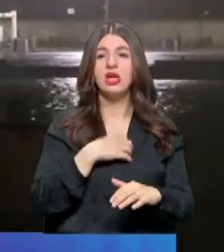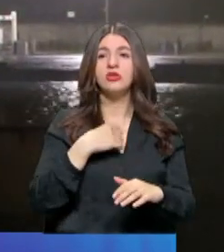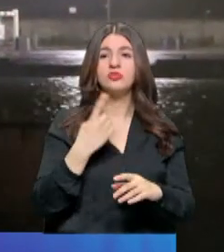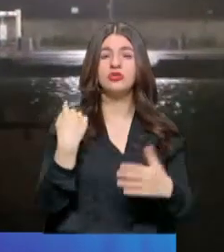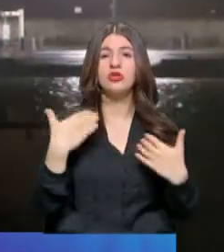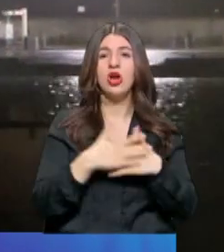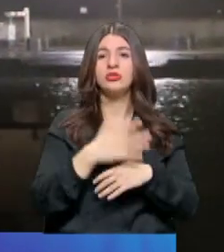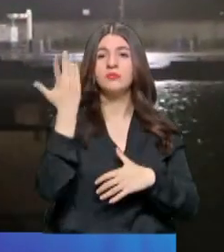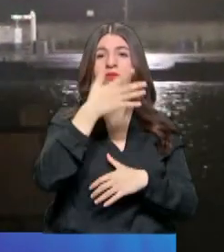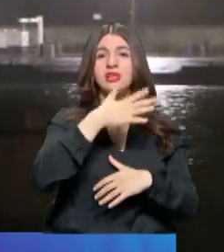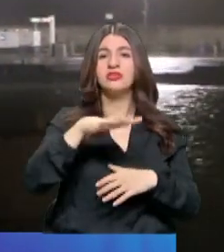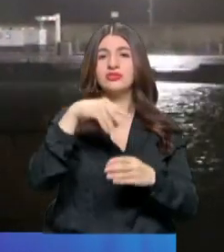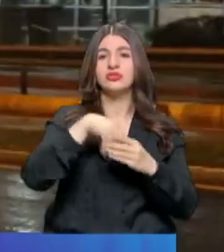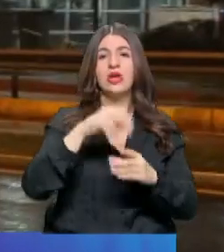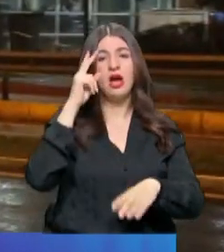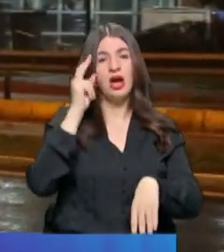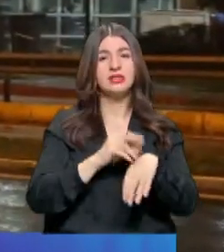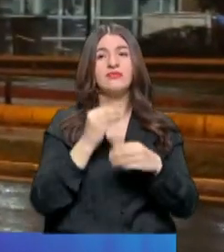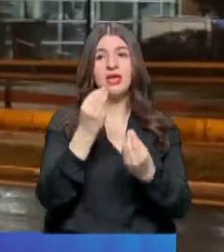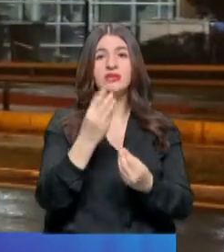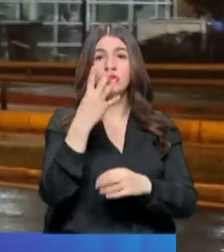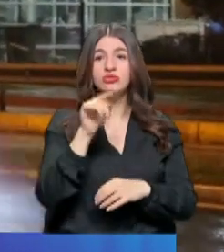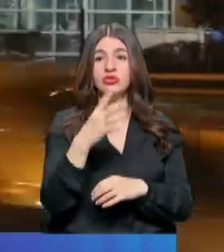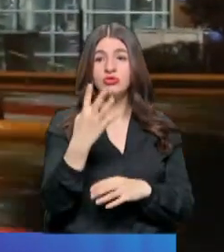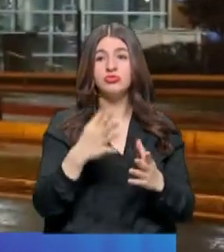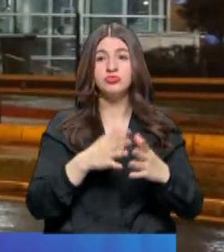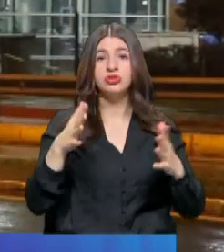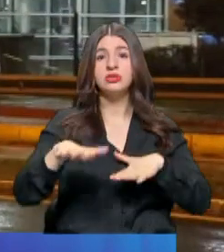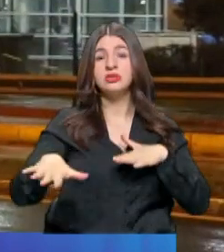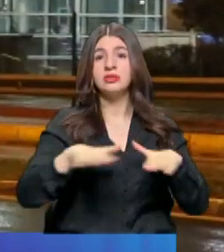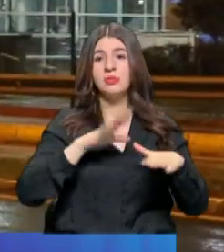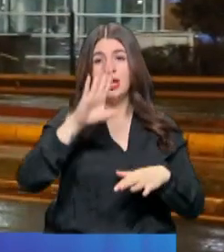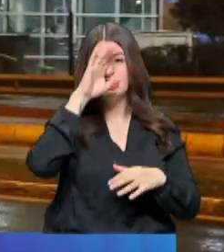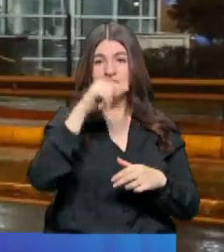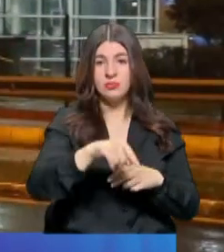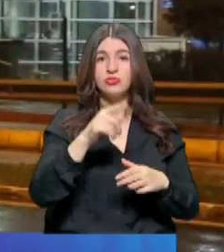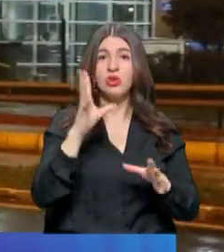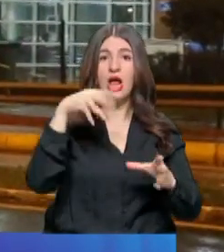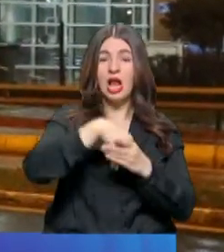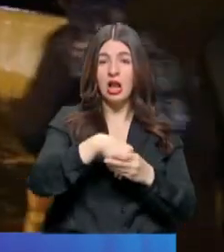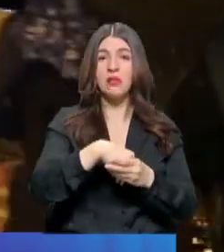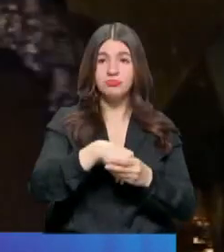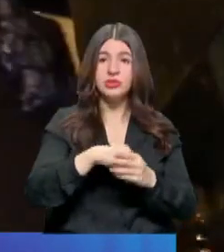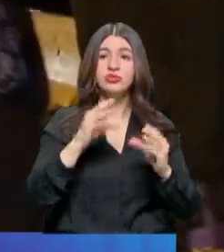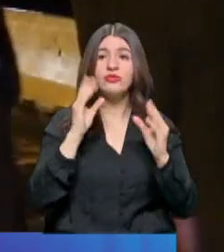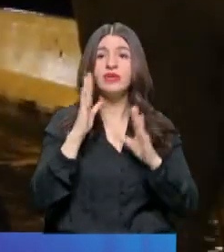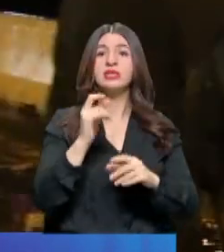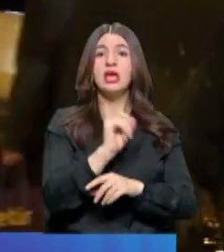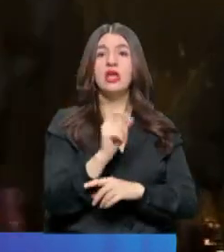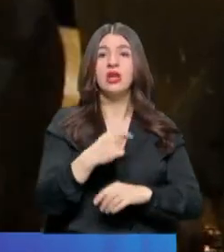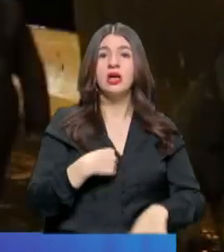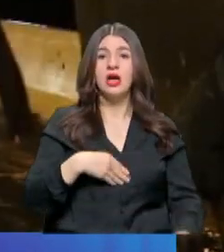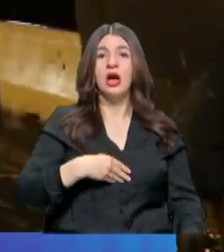kendini dün akşam Karadeniz üzerinden hatırlattı 4.4 depremli Istanbul da dahil olmak üzere pek çok